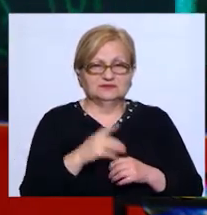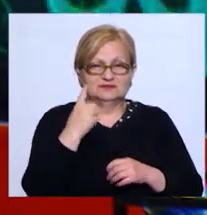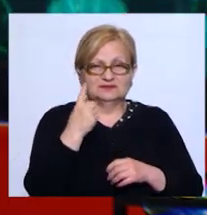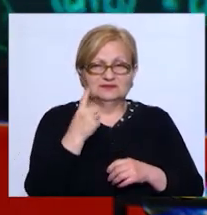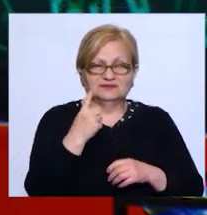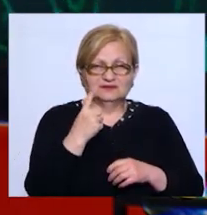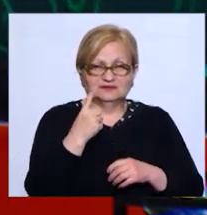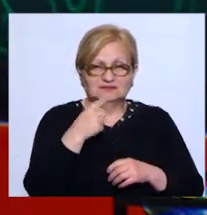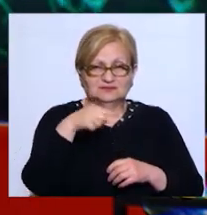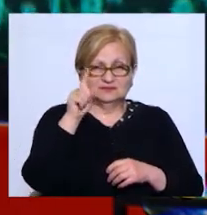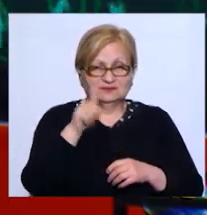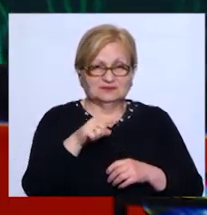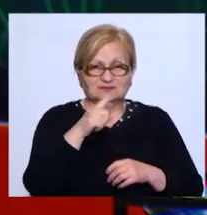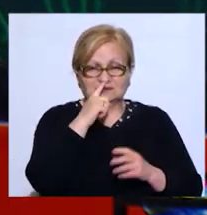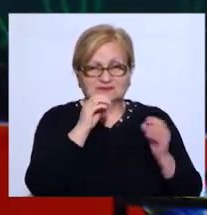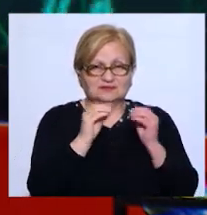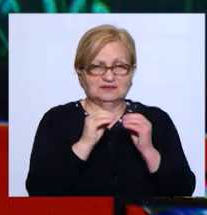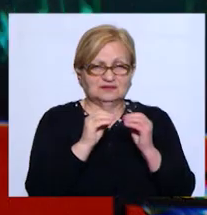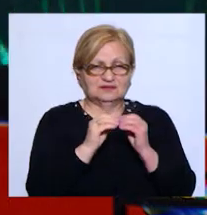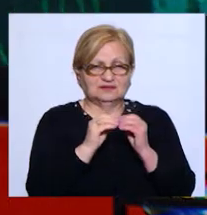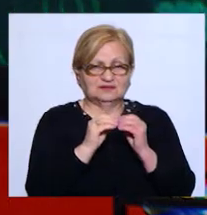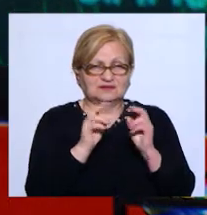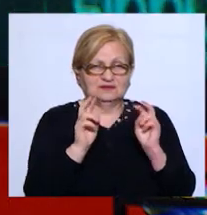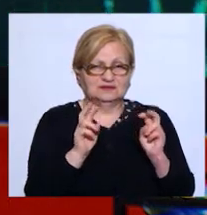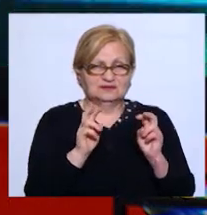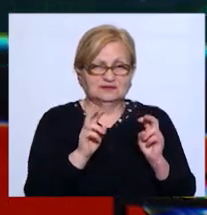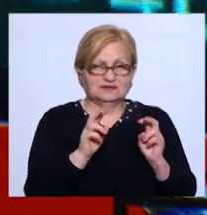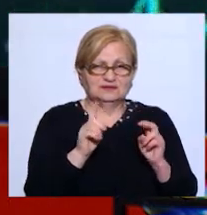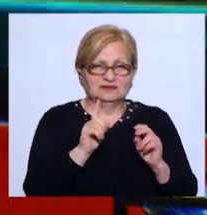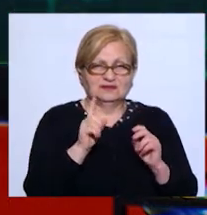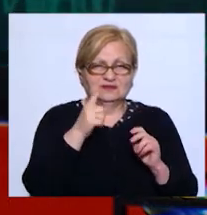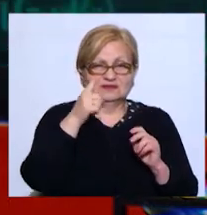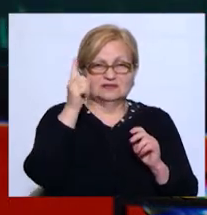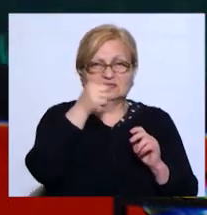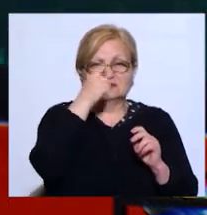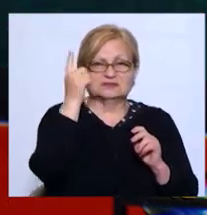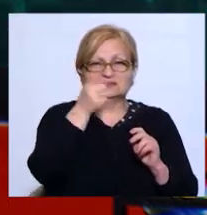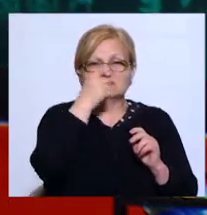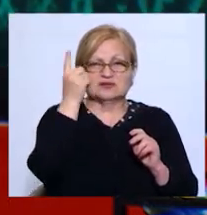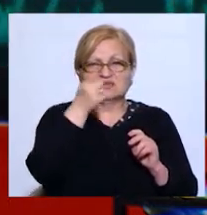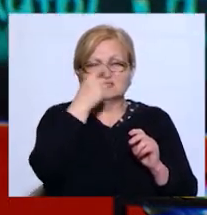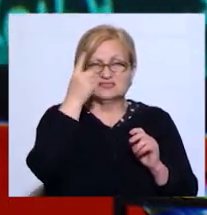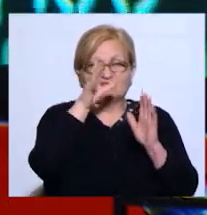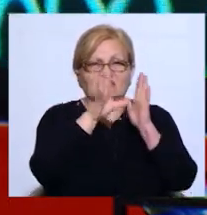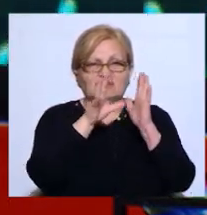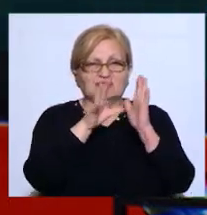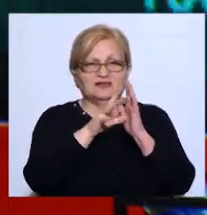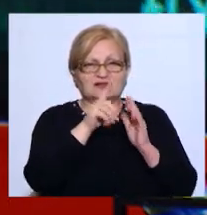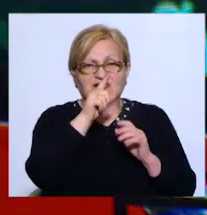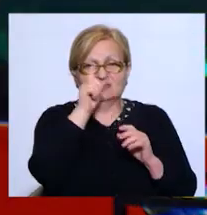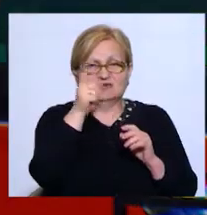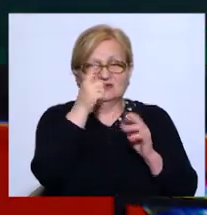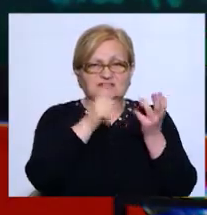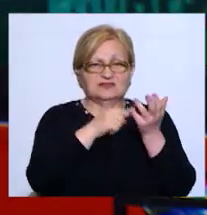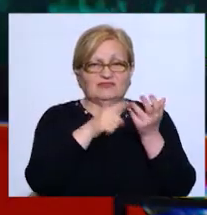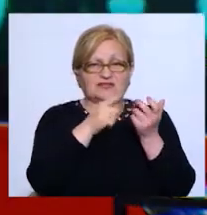ერთიანი იგივეს ნიშნავს, რასაც მრიცხველი აკეთებდა დენის მრიცხველი. ის